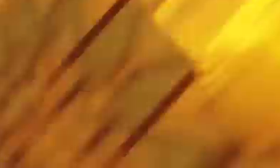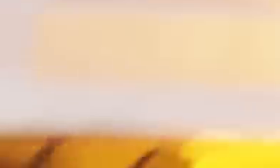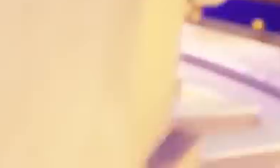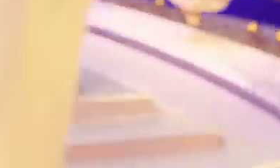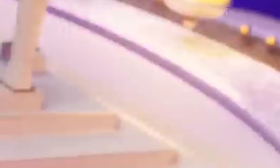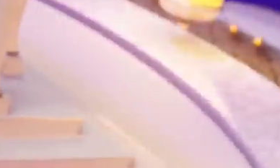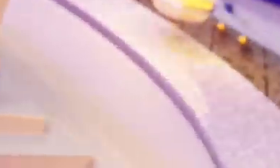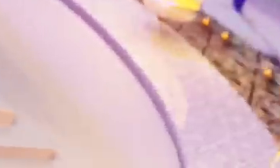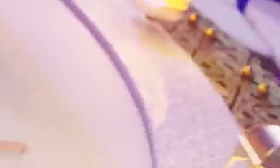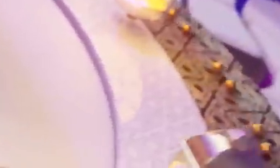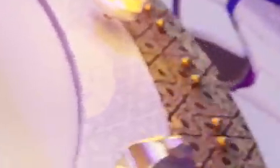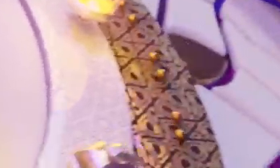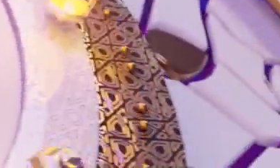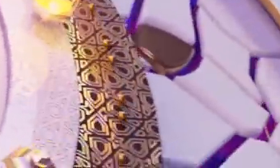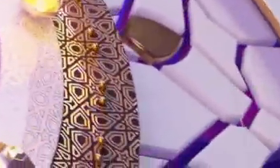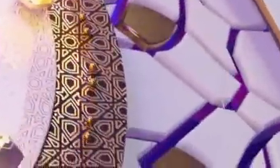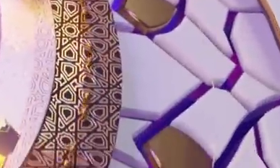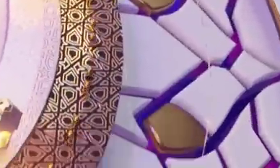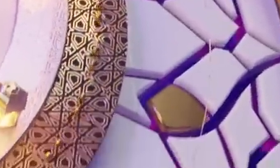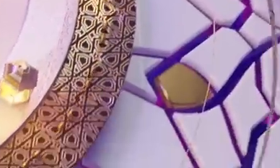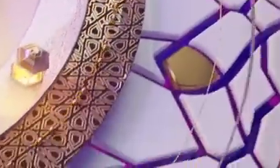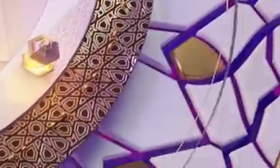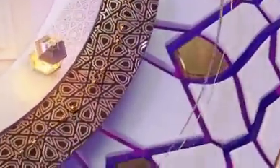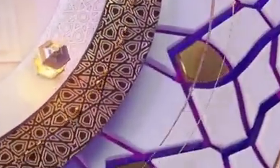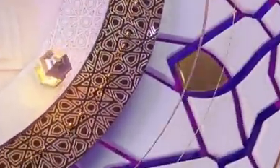ya robbal alamin